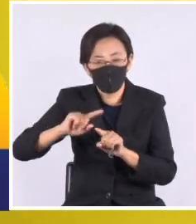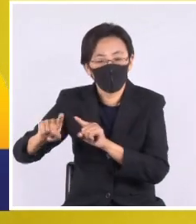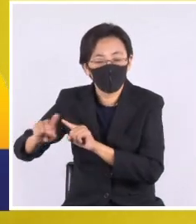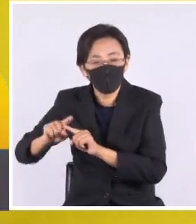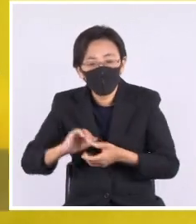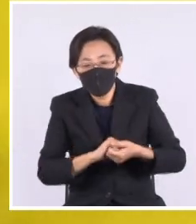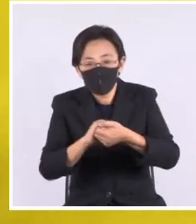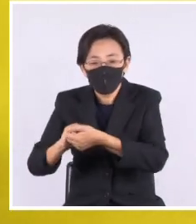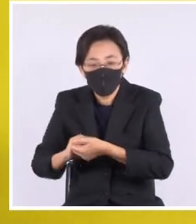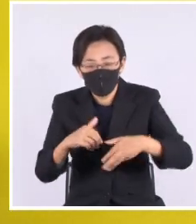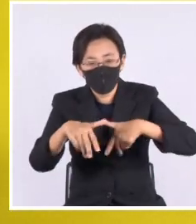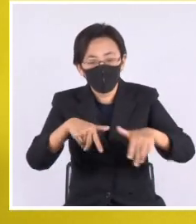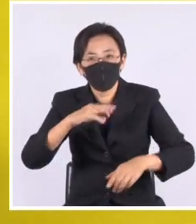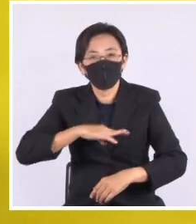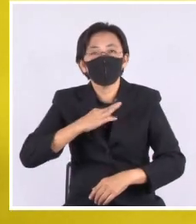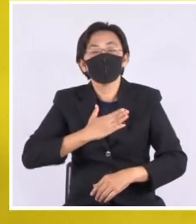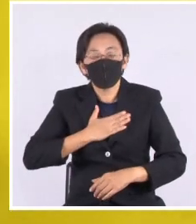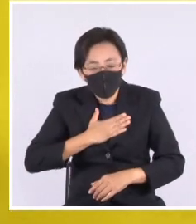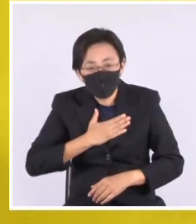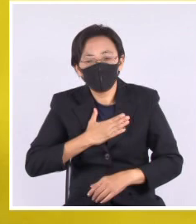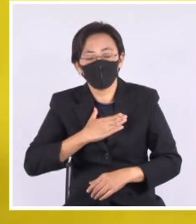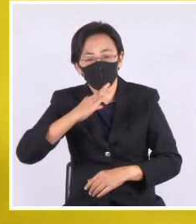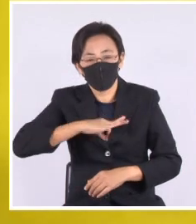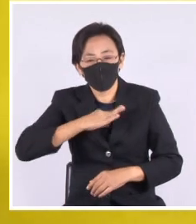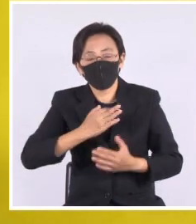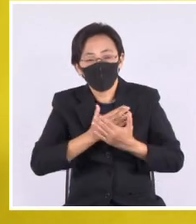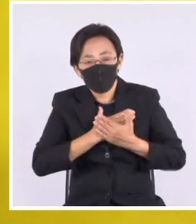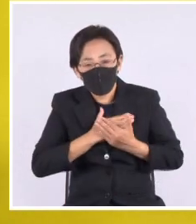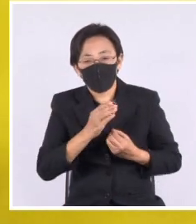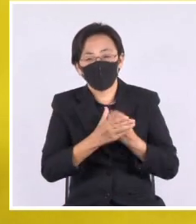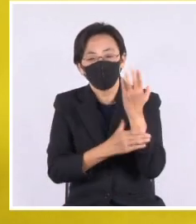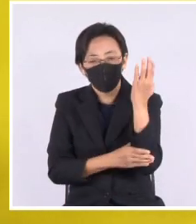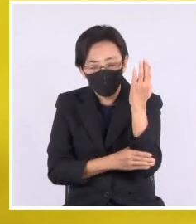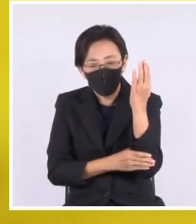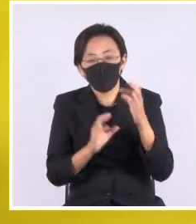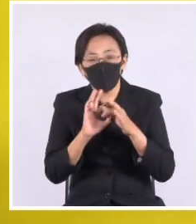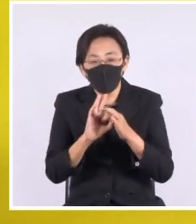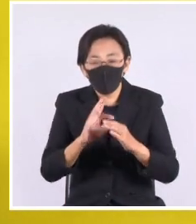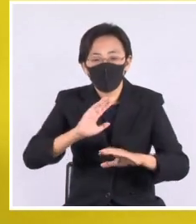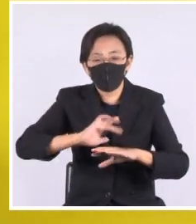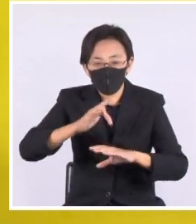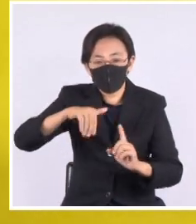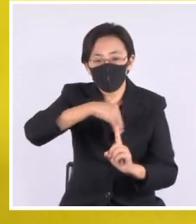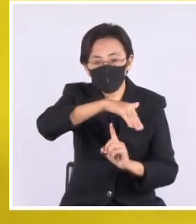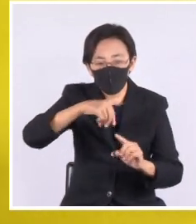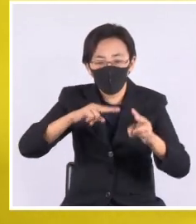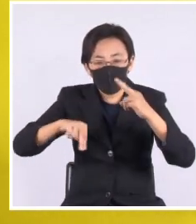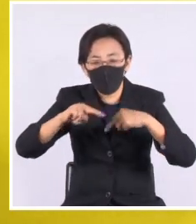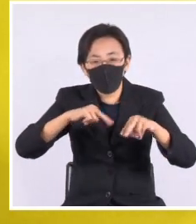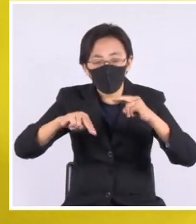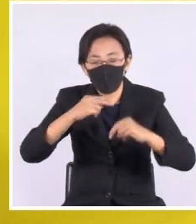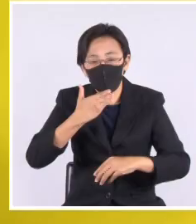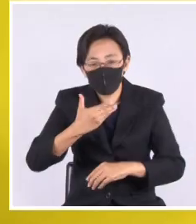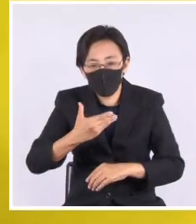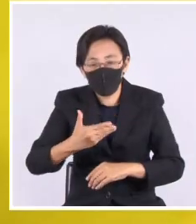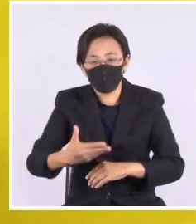ปลุกจิตสำนึกของผู้คนนะครับฝึกความรู้สึกของผู้คนให้มีความห่วงใยในสิ่งแวดล้อมแล้วช่วยกันดูแลรักษามั่น